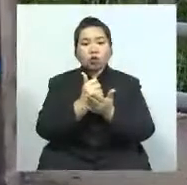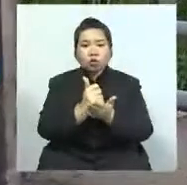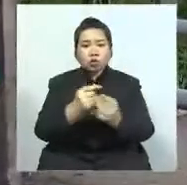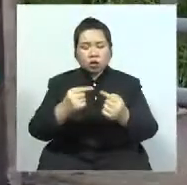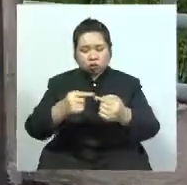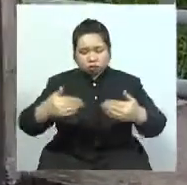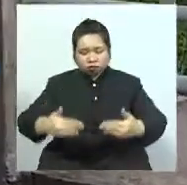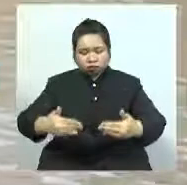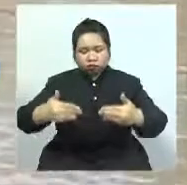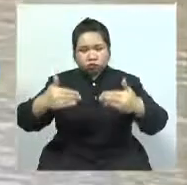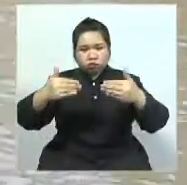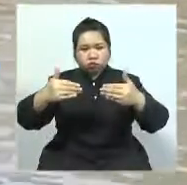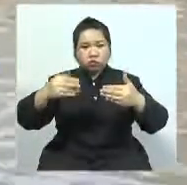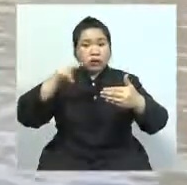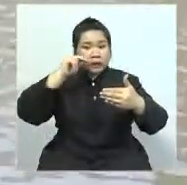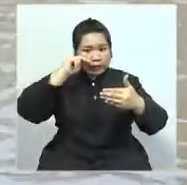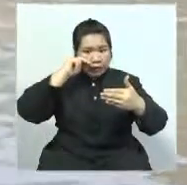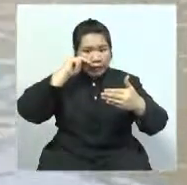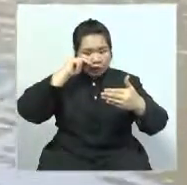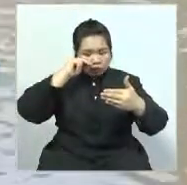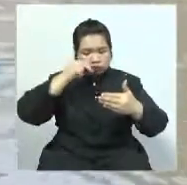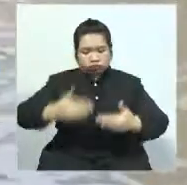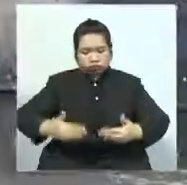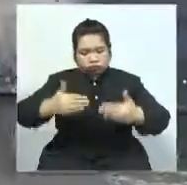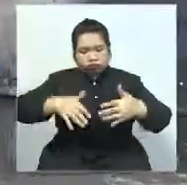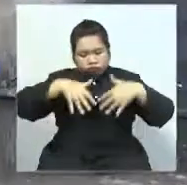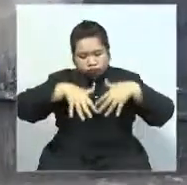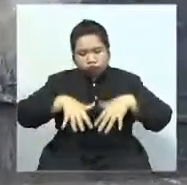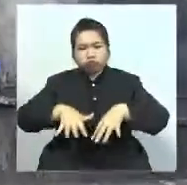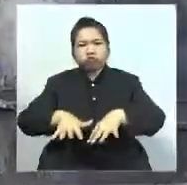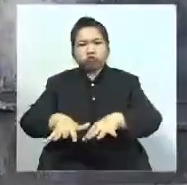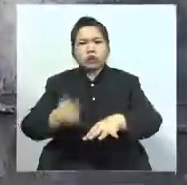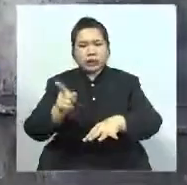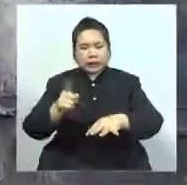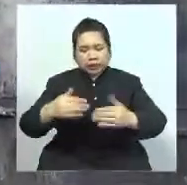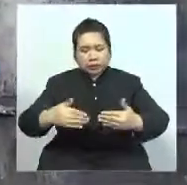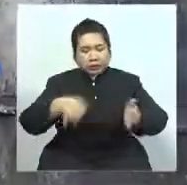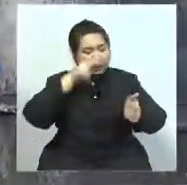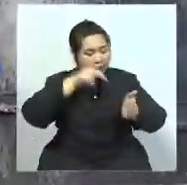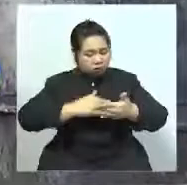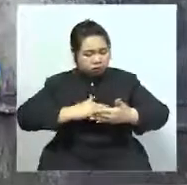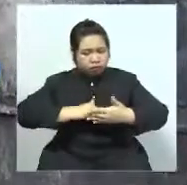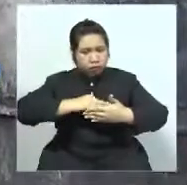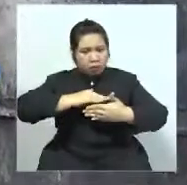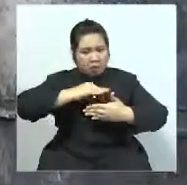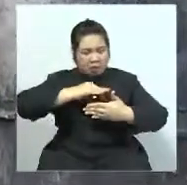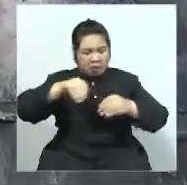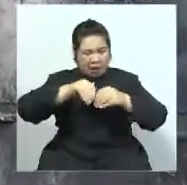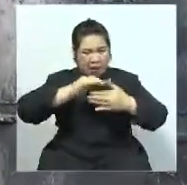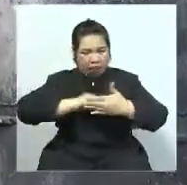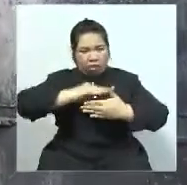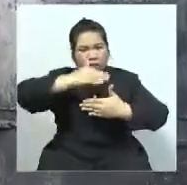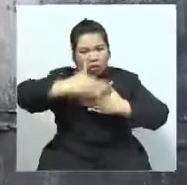ำของหมู่บ้านเพื่อระบายน้ำลงสู่ลำคลองเนื่องจากระดับน้ำในฝายเพิ่มสูงขึ้นจนเกือบล้นฝายแล้ว